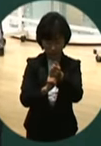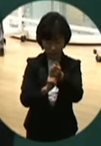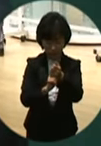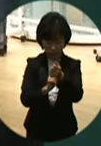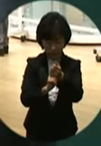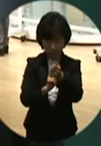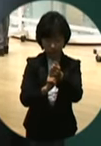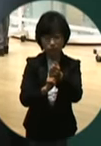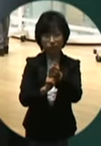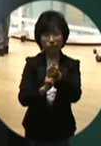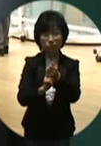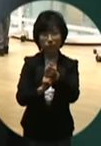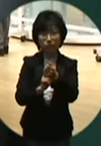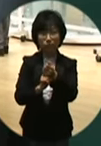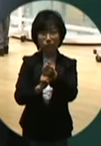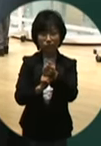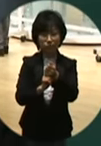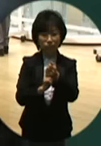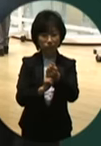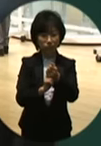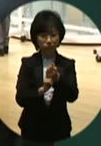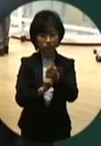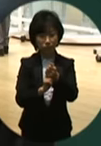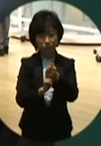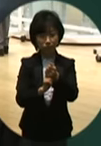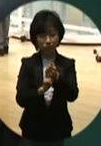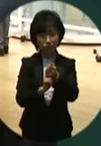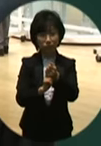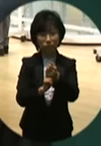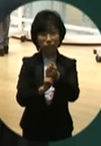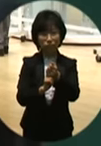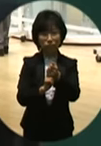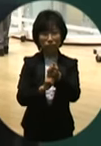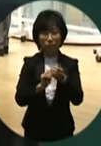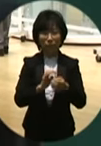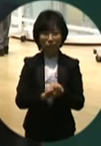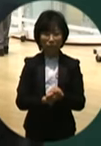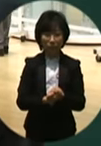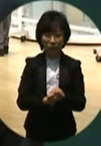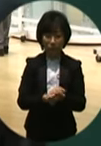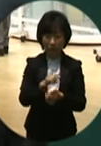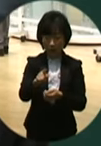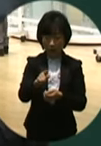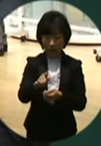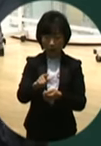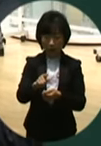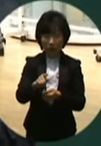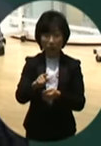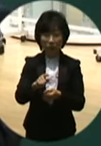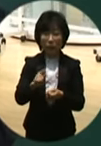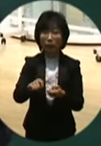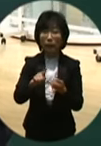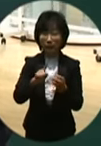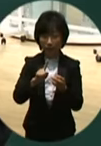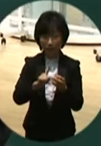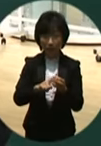was hidden for long ages past. 여러분이 이 부분을 이 증거를 봐버리면요,